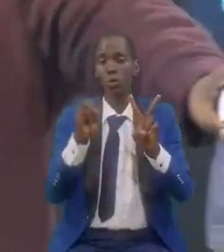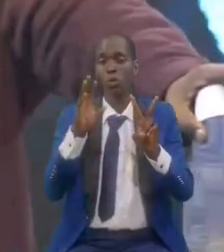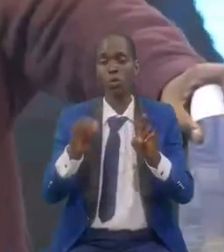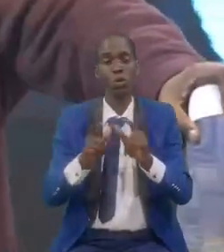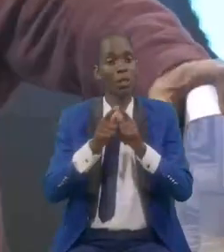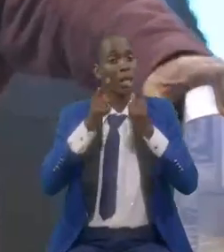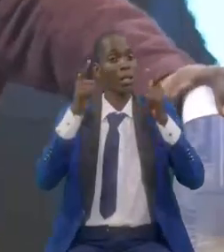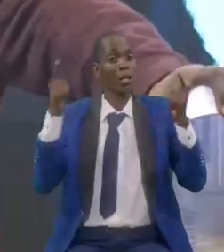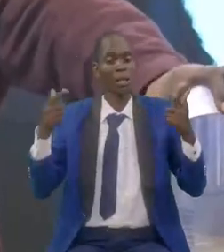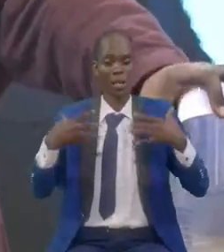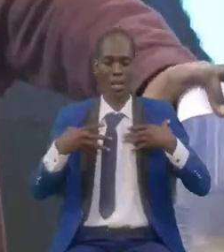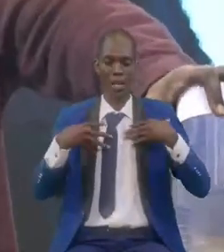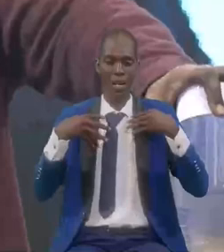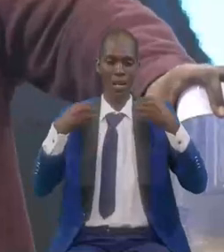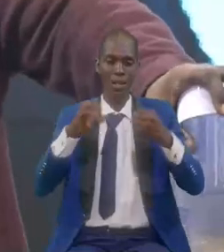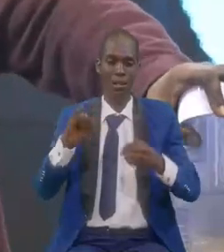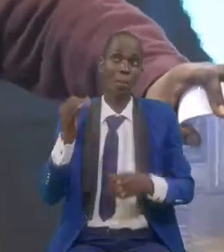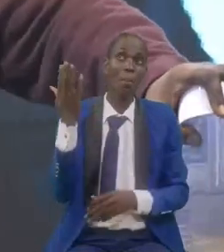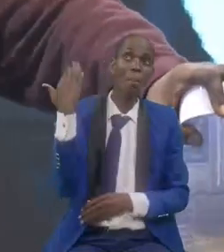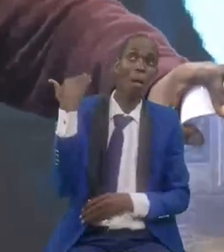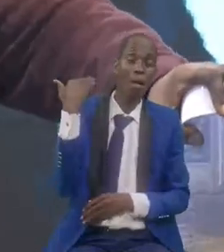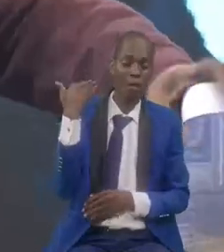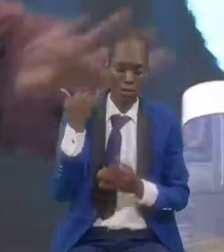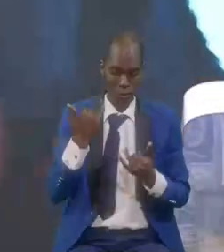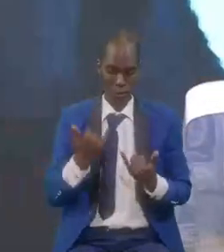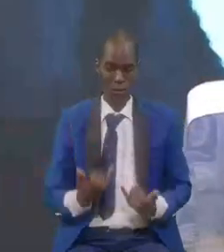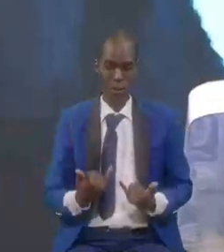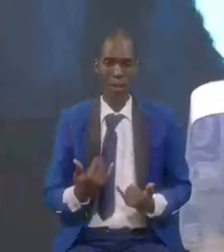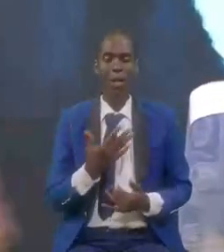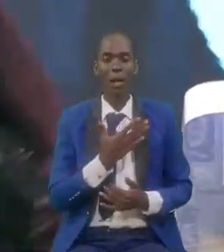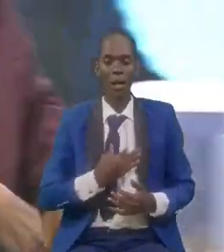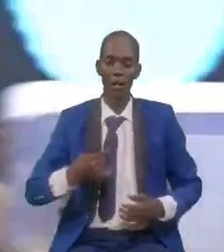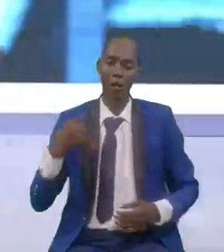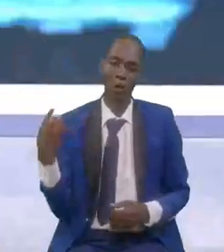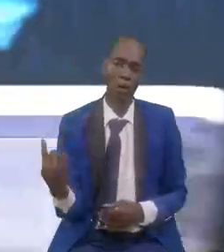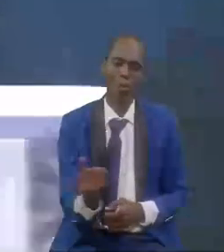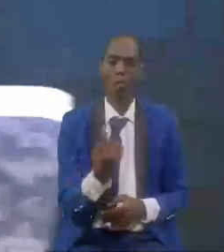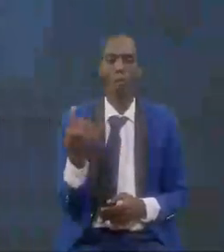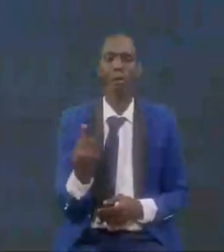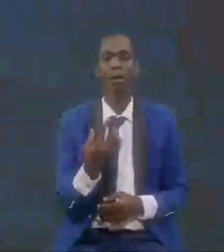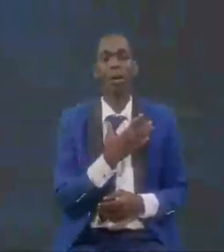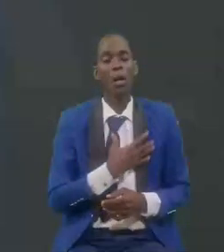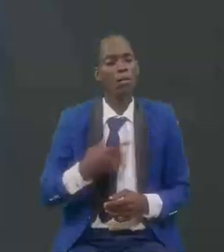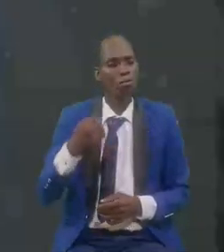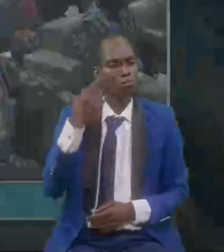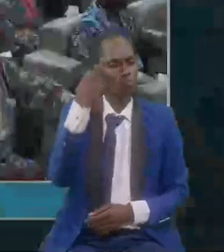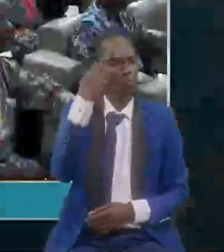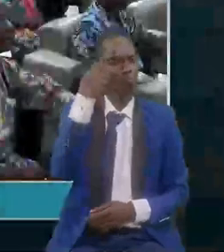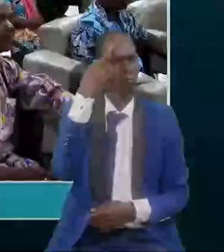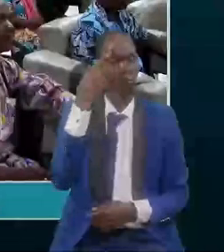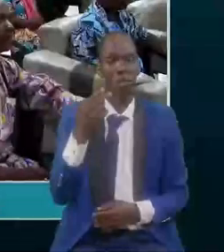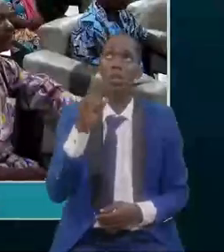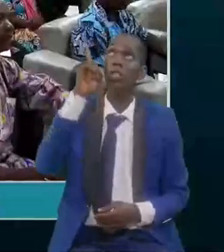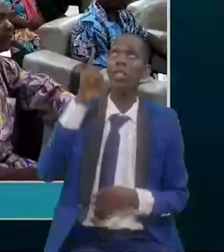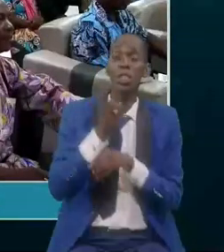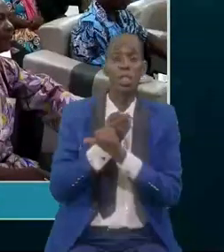Une si grande guérison avant, maintenant et pour toujours. Et la raison pour laquelle il nous